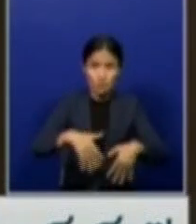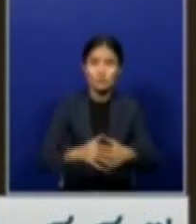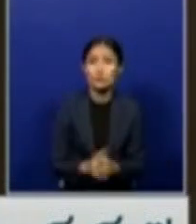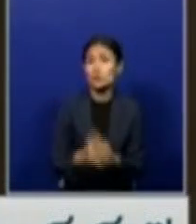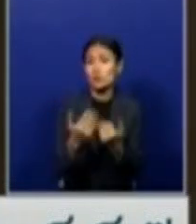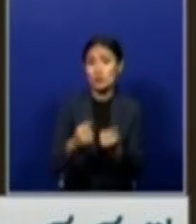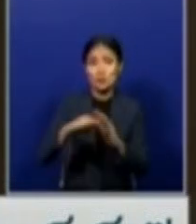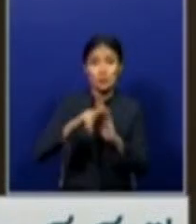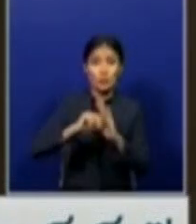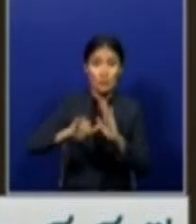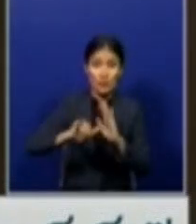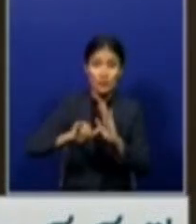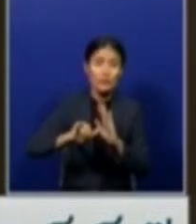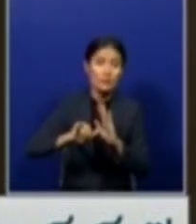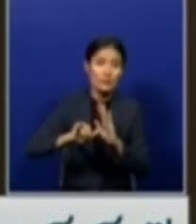อยากจะขออนุญาต